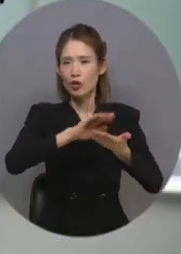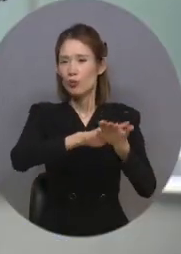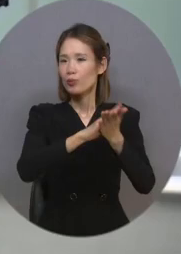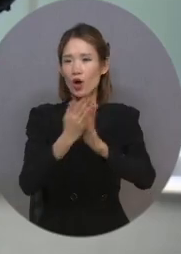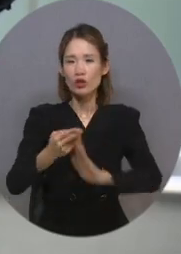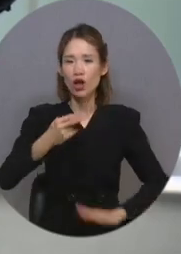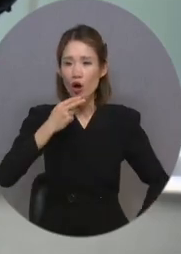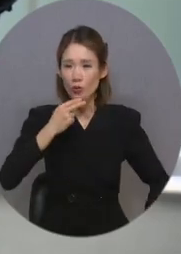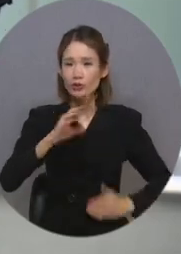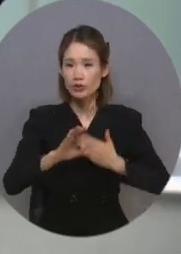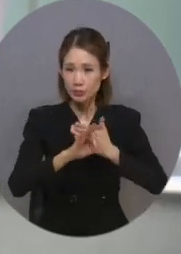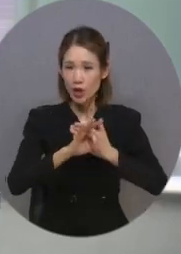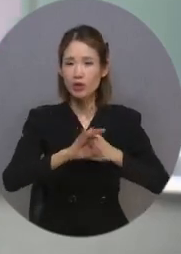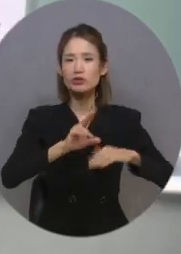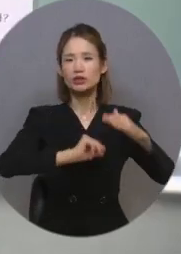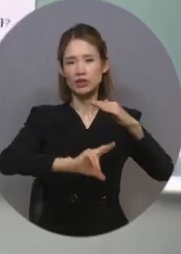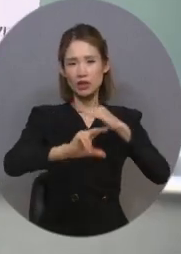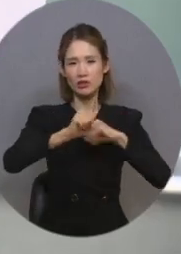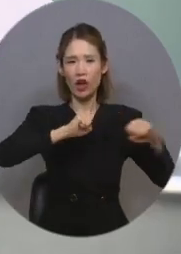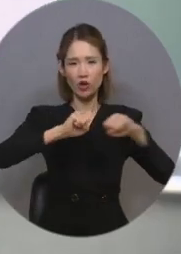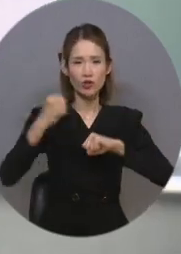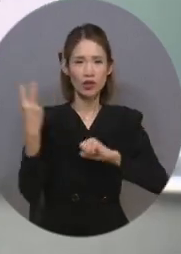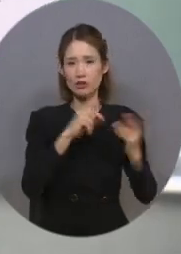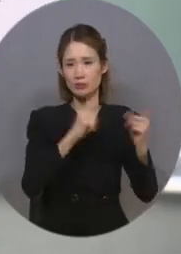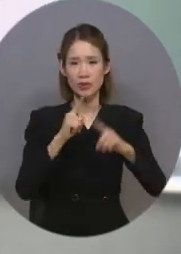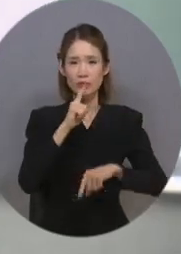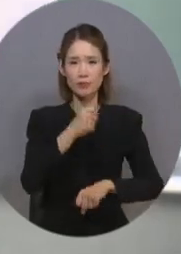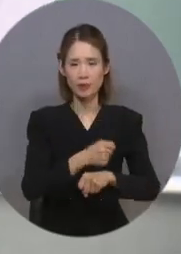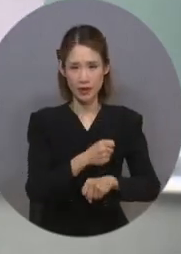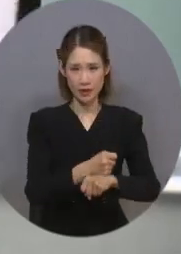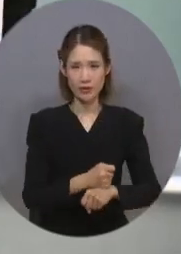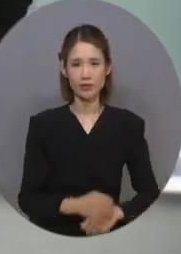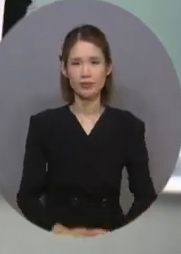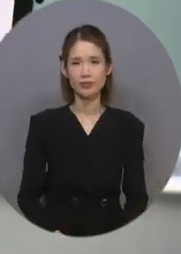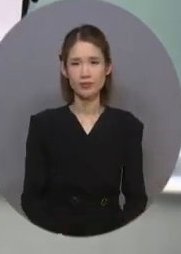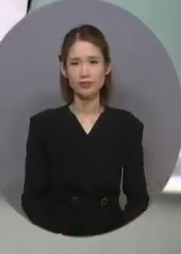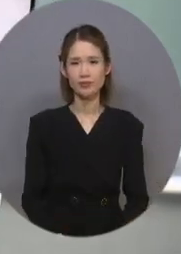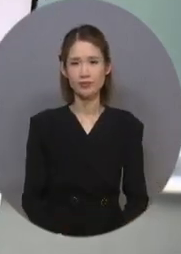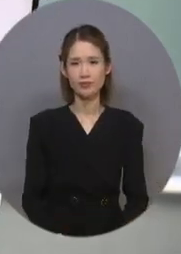경우 지하철 행동을 재개할 예정입니다. 복지TV 뉴스 박순용입니다.